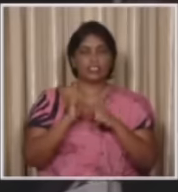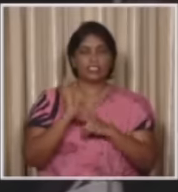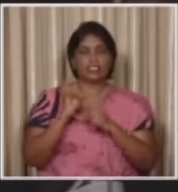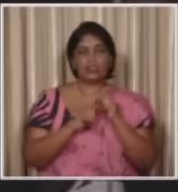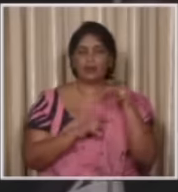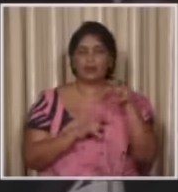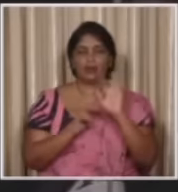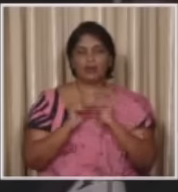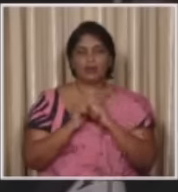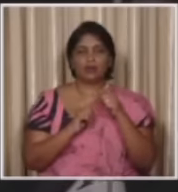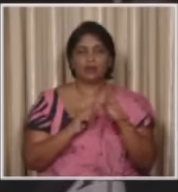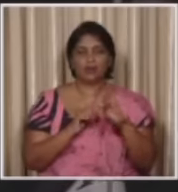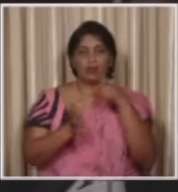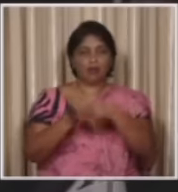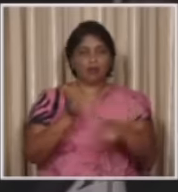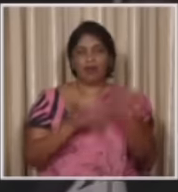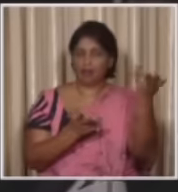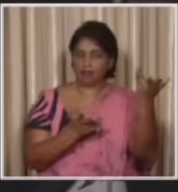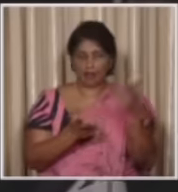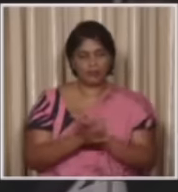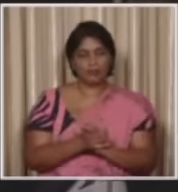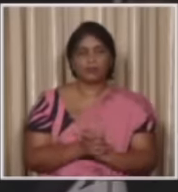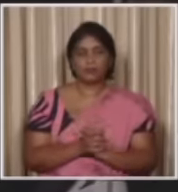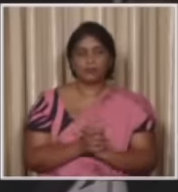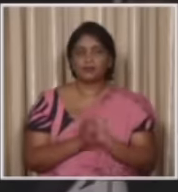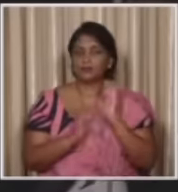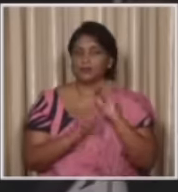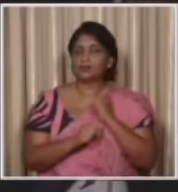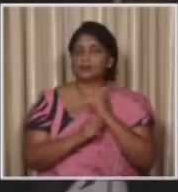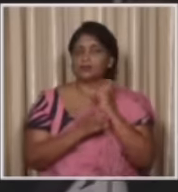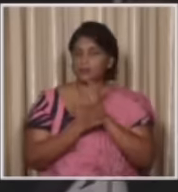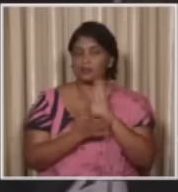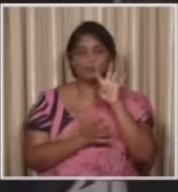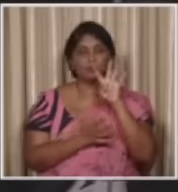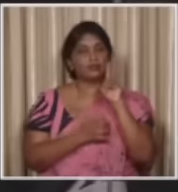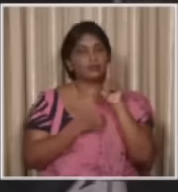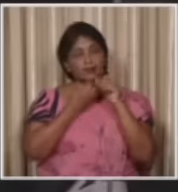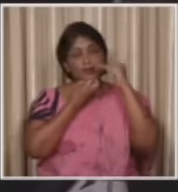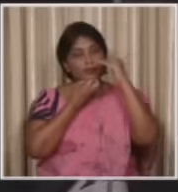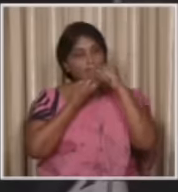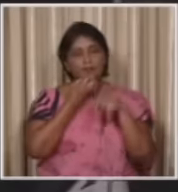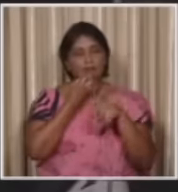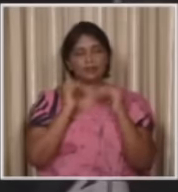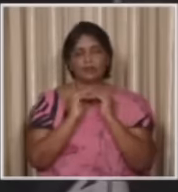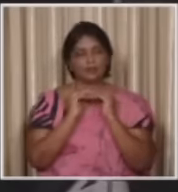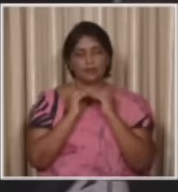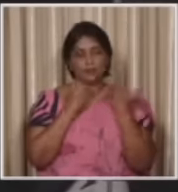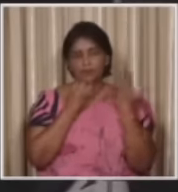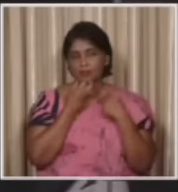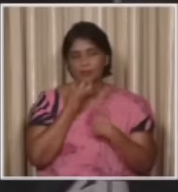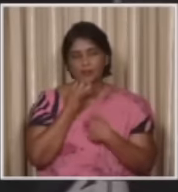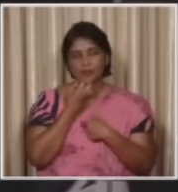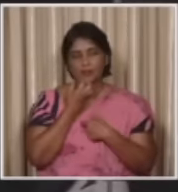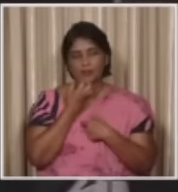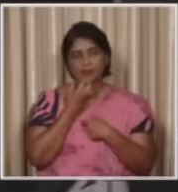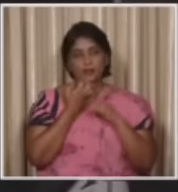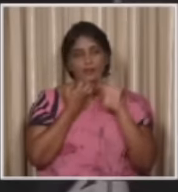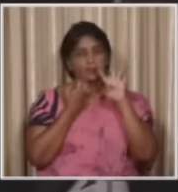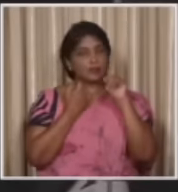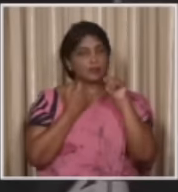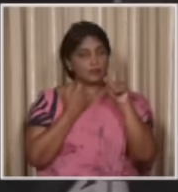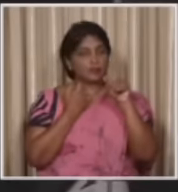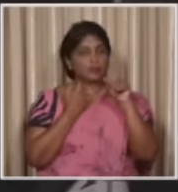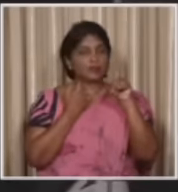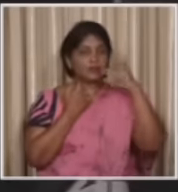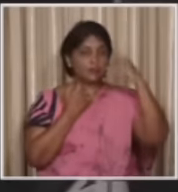මොකද එතුමන්ලා අසම් කළා නැහැ. කෙසේ වුවද අනුකවසේ 41 යන්නට රෙලෙවන්ට් නෑ මේක ව්‍යවස්ථාවේ 41 ඊ